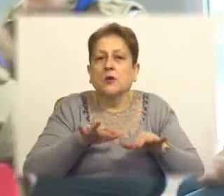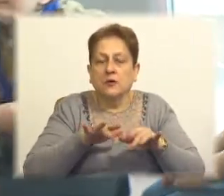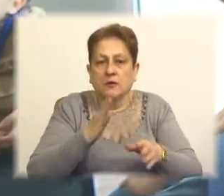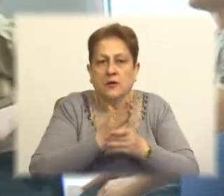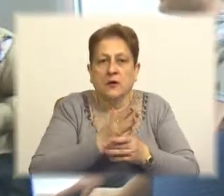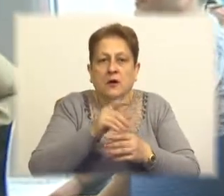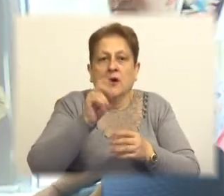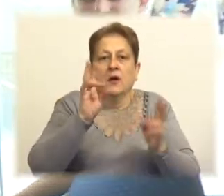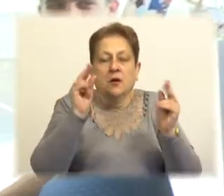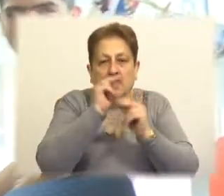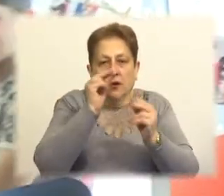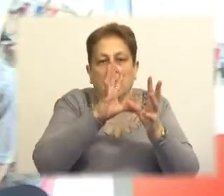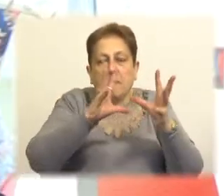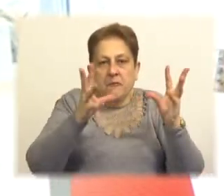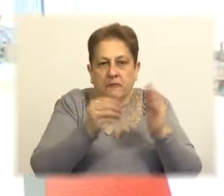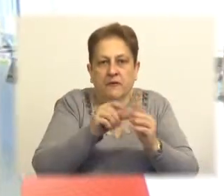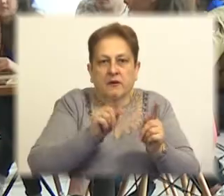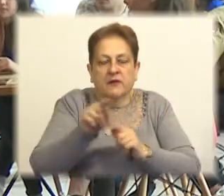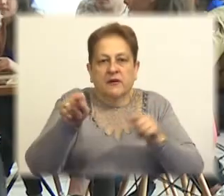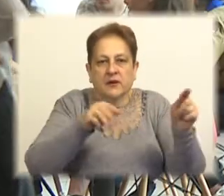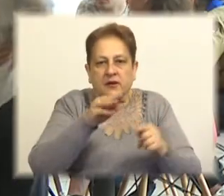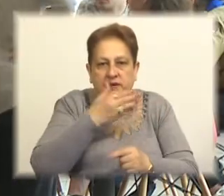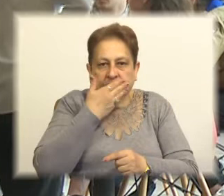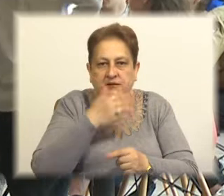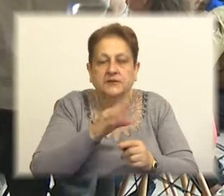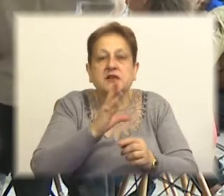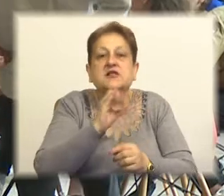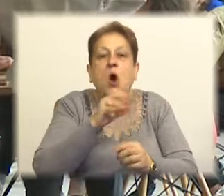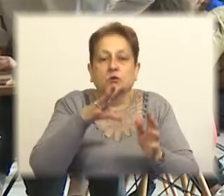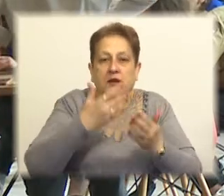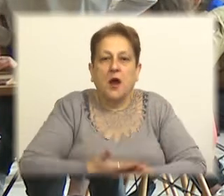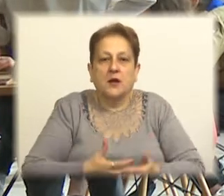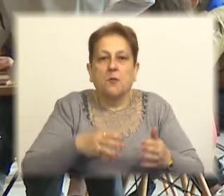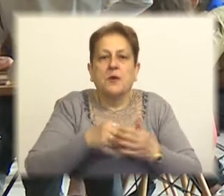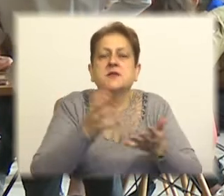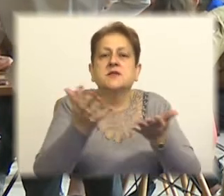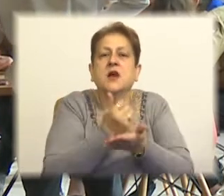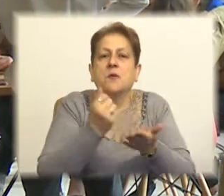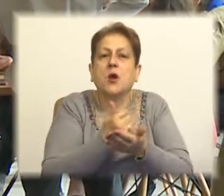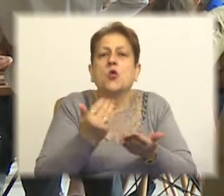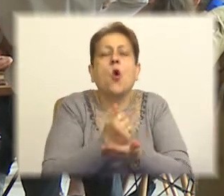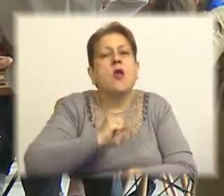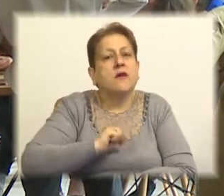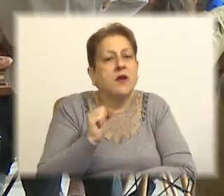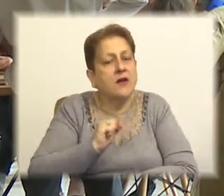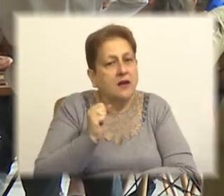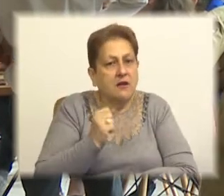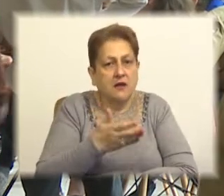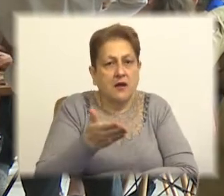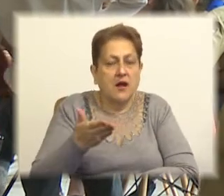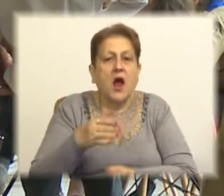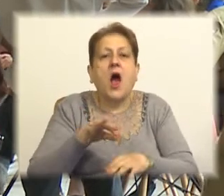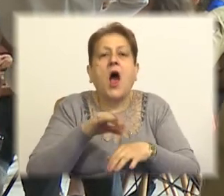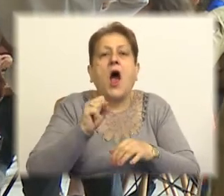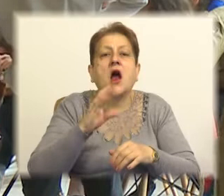հայ մարմնակրթական ընդհանուր միության մասնաճյուղը։ Սկաուտական կյանքի մեջ ձեռք բերում եմ նոր ընկերներ,